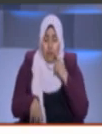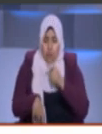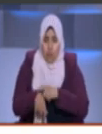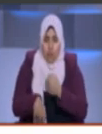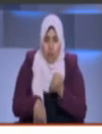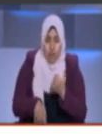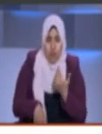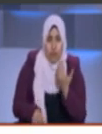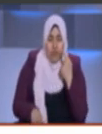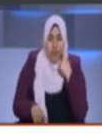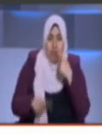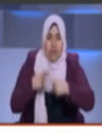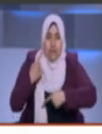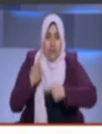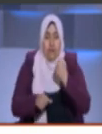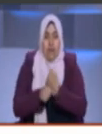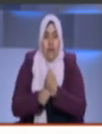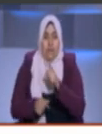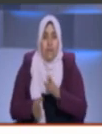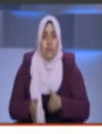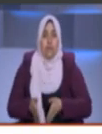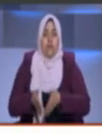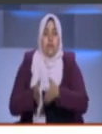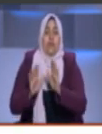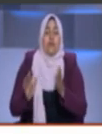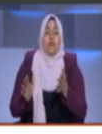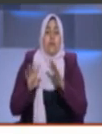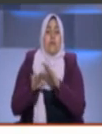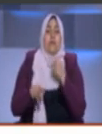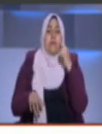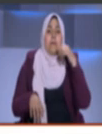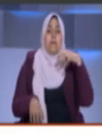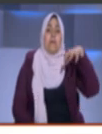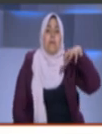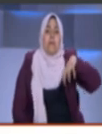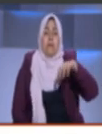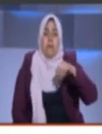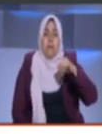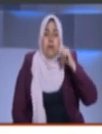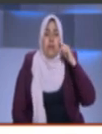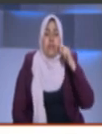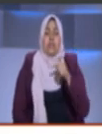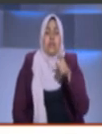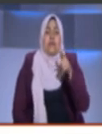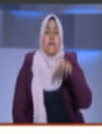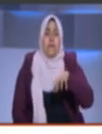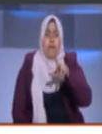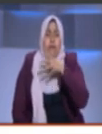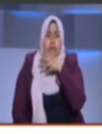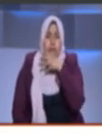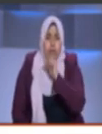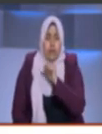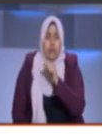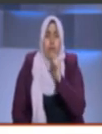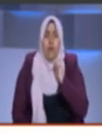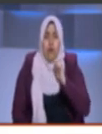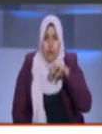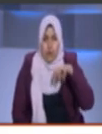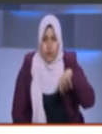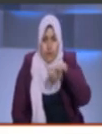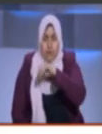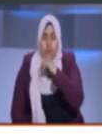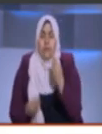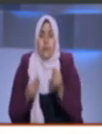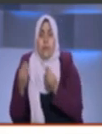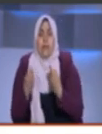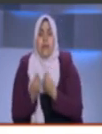أتابع العاملين في قطاع الصحة في منطقة ليل دي فرانس والسوداست وهم يتحدثون